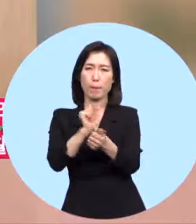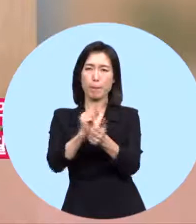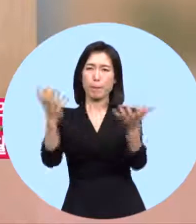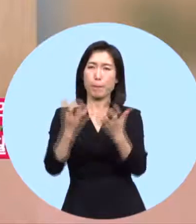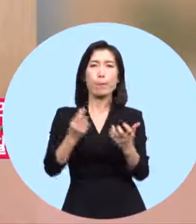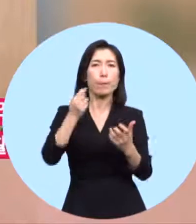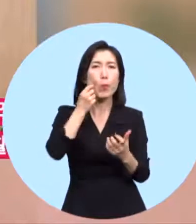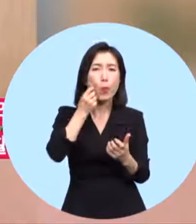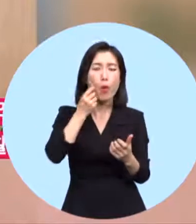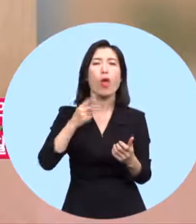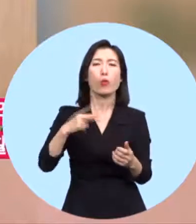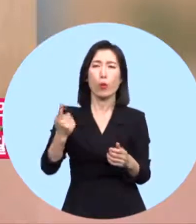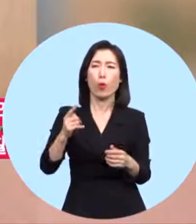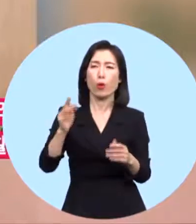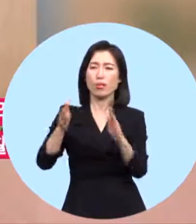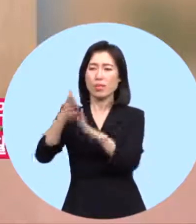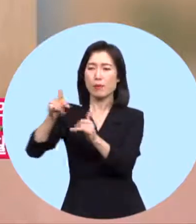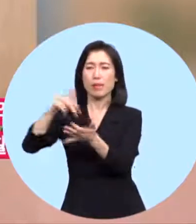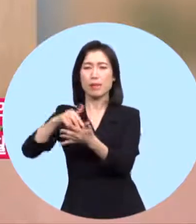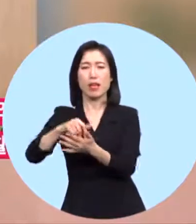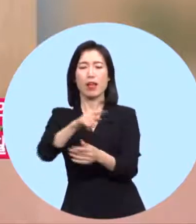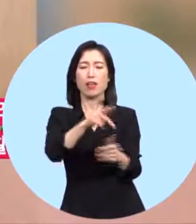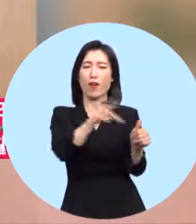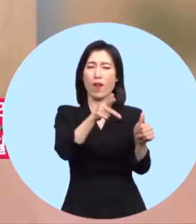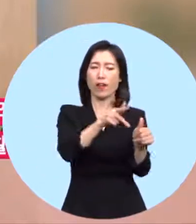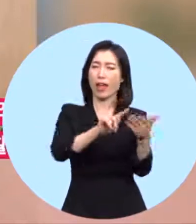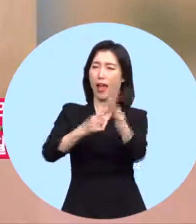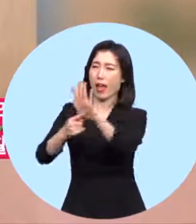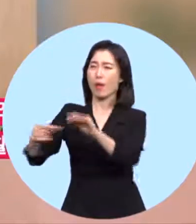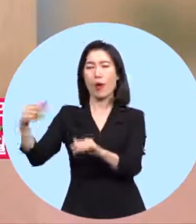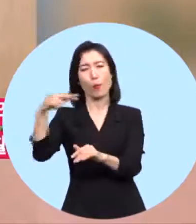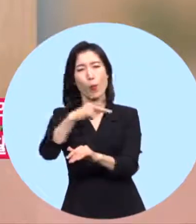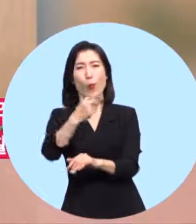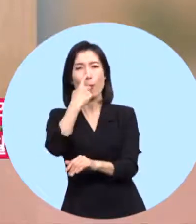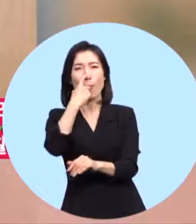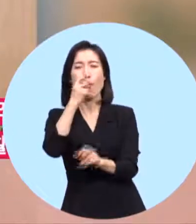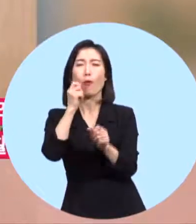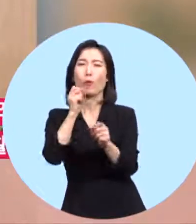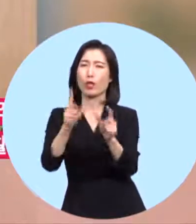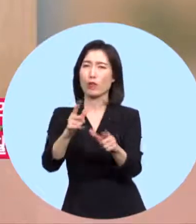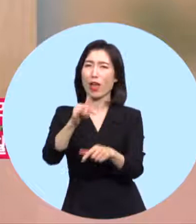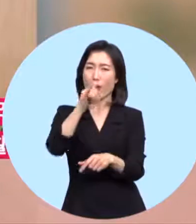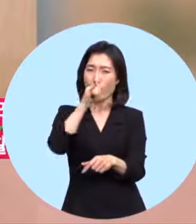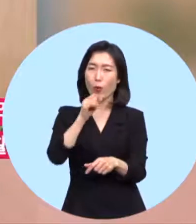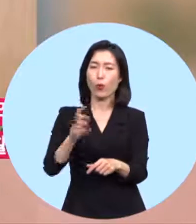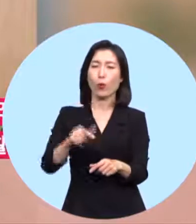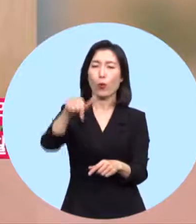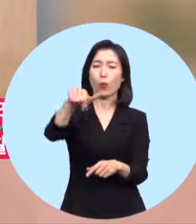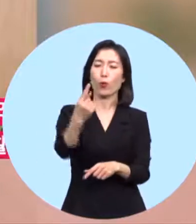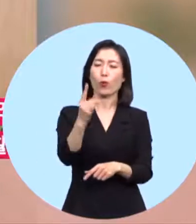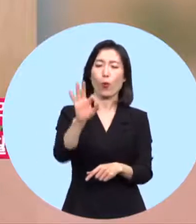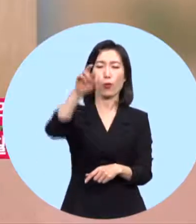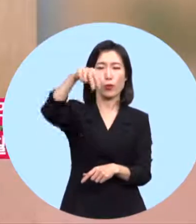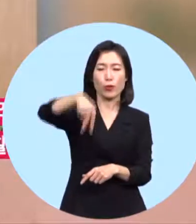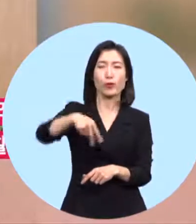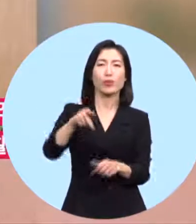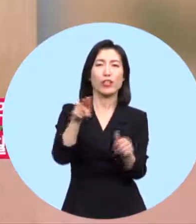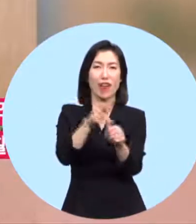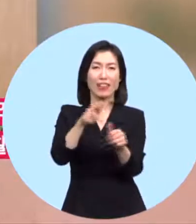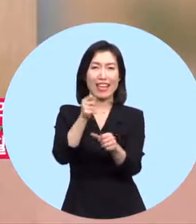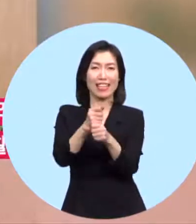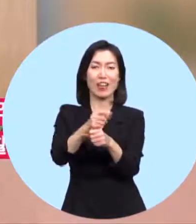상황에서도 시민들이 배움의 길을 이어갈 수 있다고 생각을 합니다. 또한 공유 영상